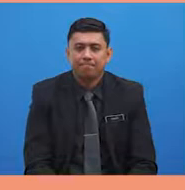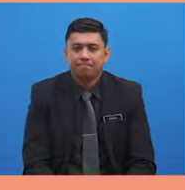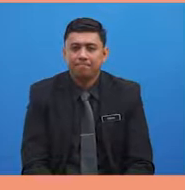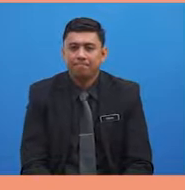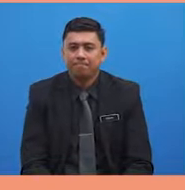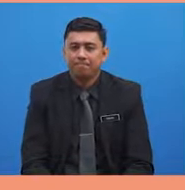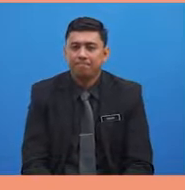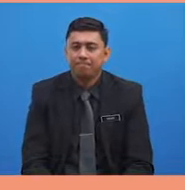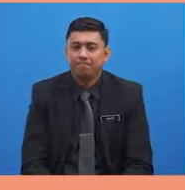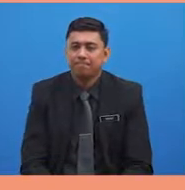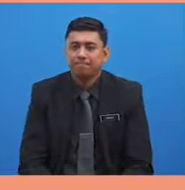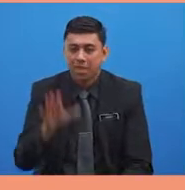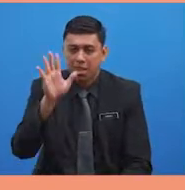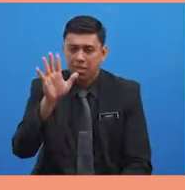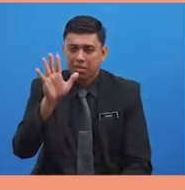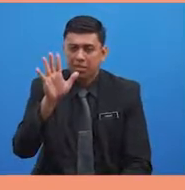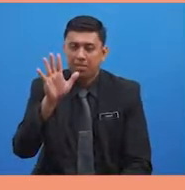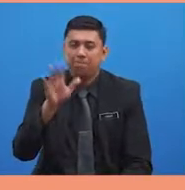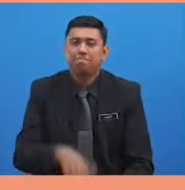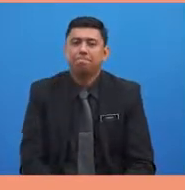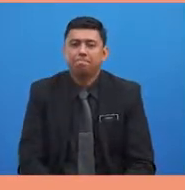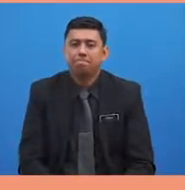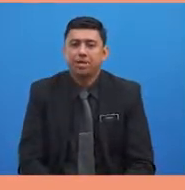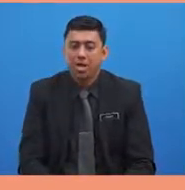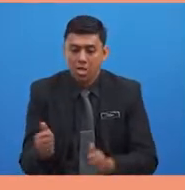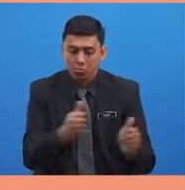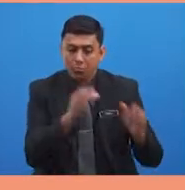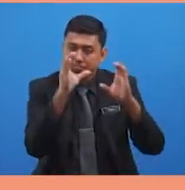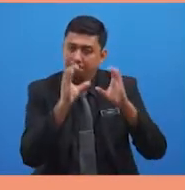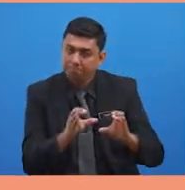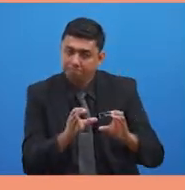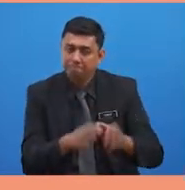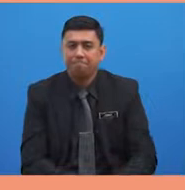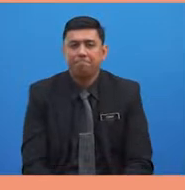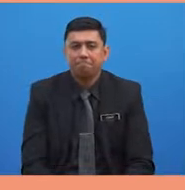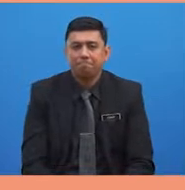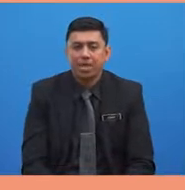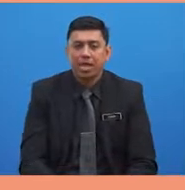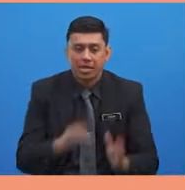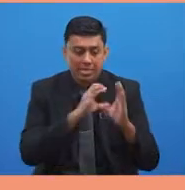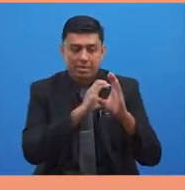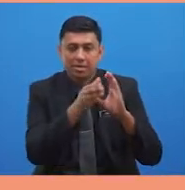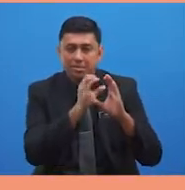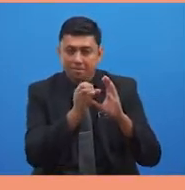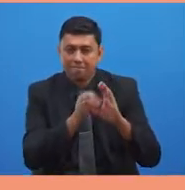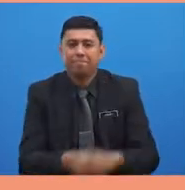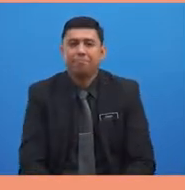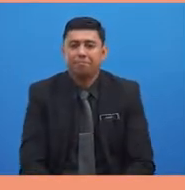Tentang 5 konsep pengaturcaraan. Pertama, pengisytiharan data.